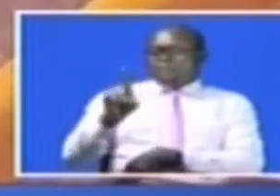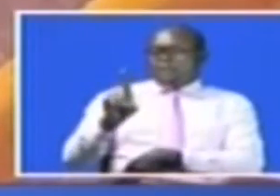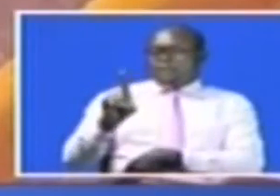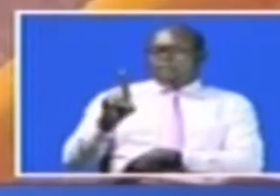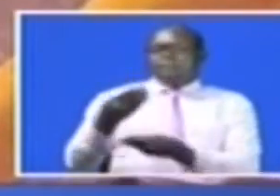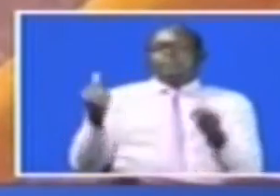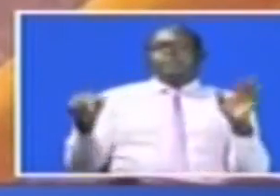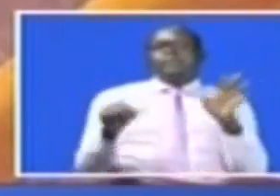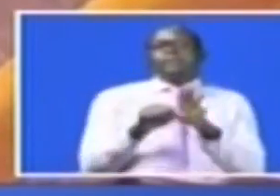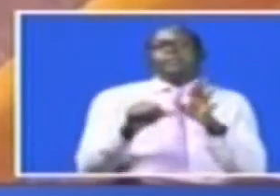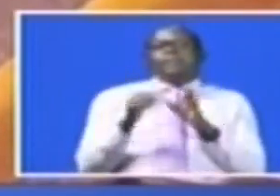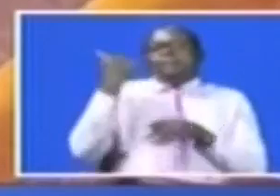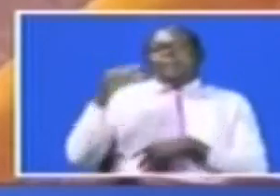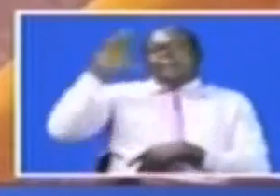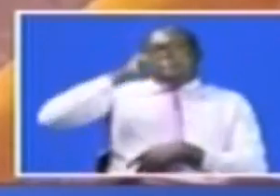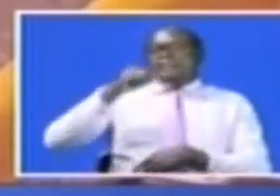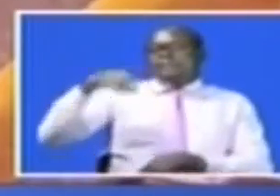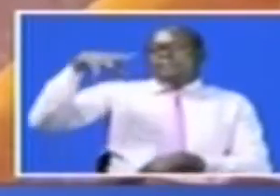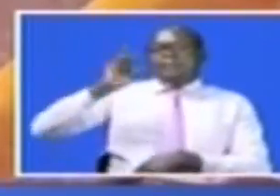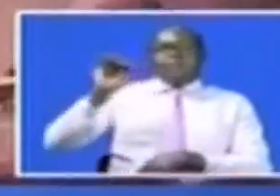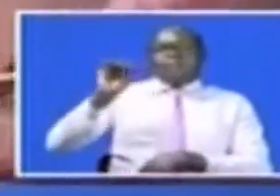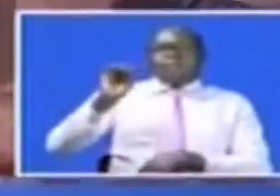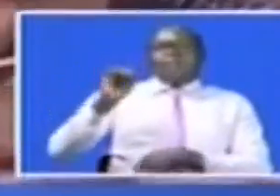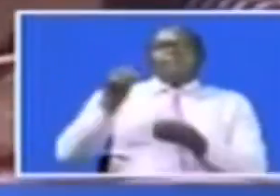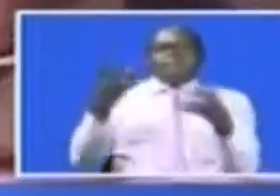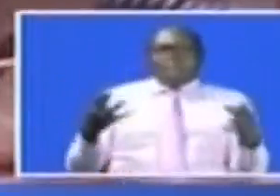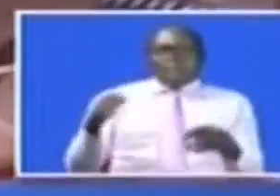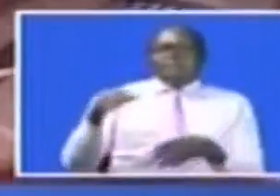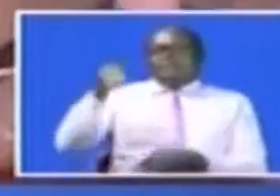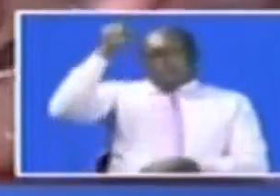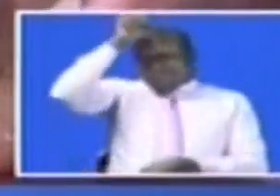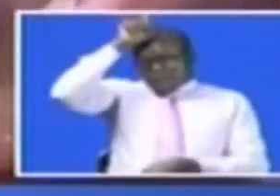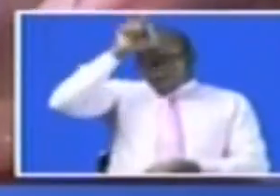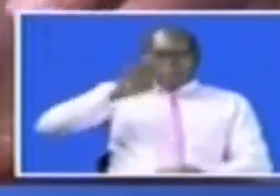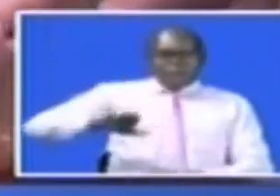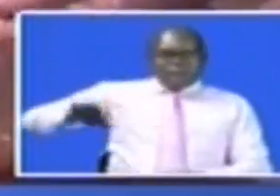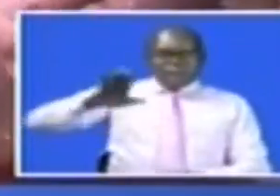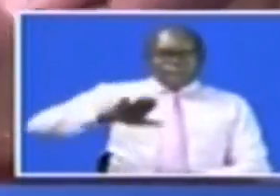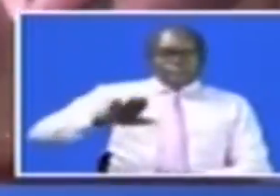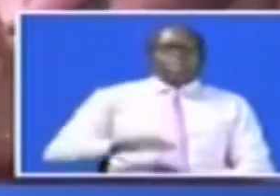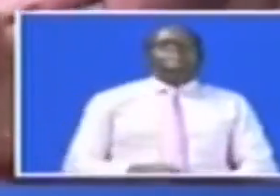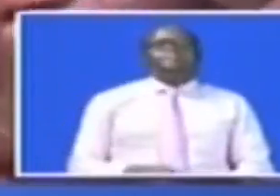kifaa hiki ili kusuluhisha changamoto ya ukosefu wa umeme hasa katika maeneo mengi ya mashambani.